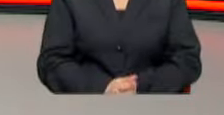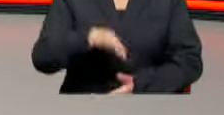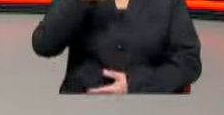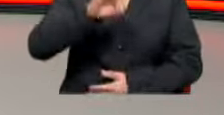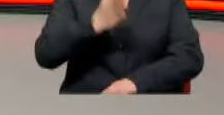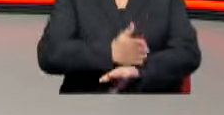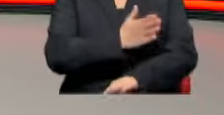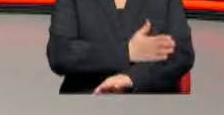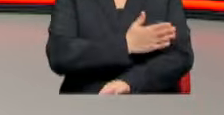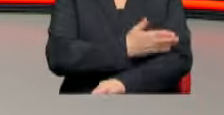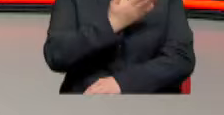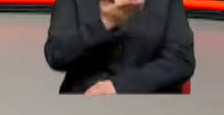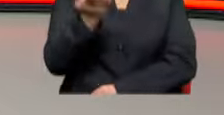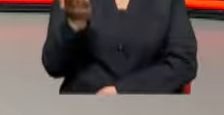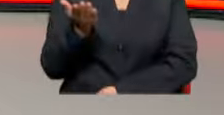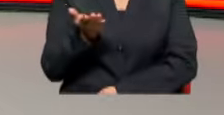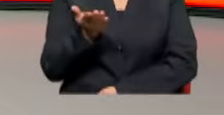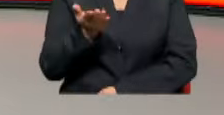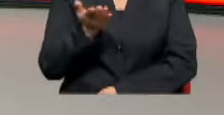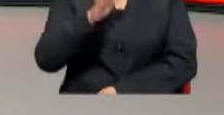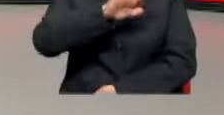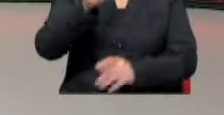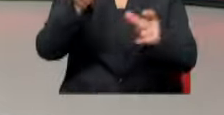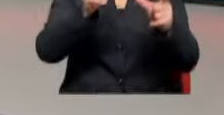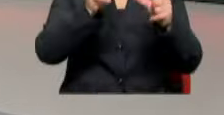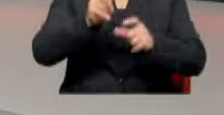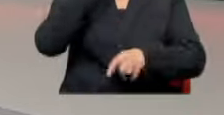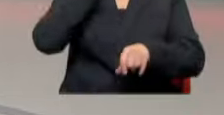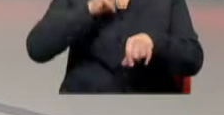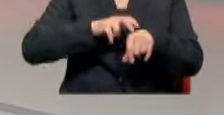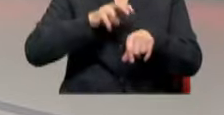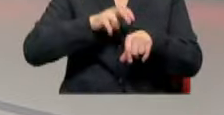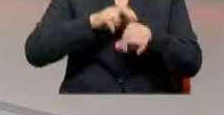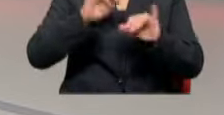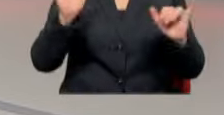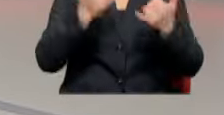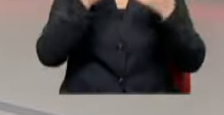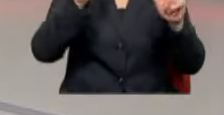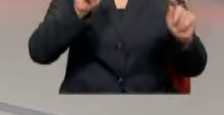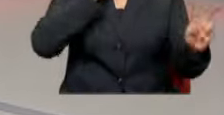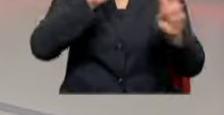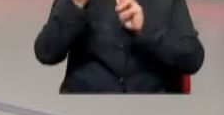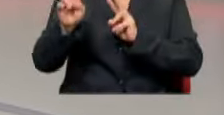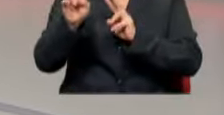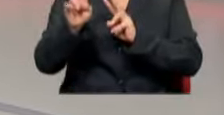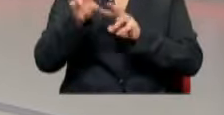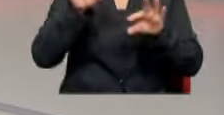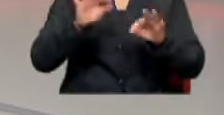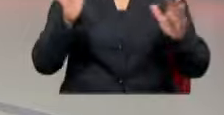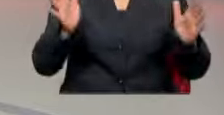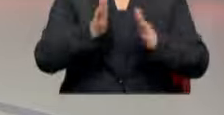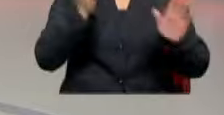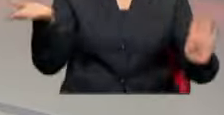Bugün memleketimizde de, şimdi her yerde anıldığını göreceksiniz, nasıl kutlandığını. Bunu ne